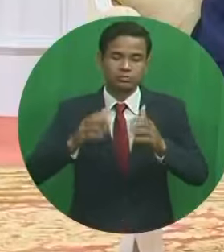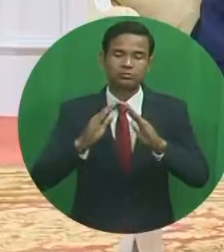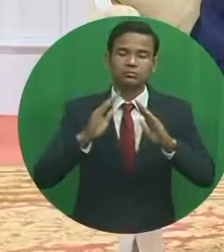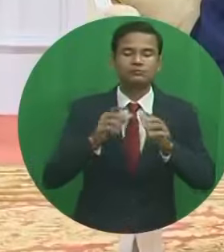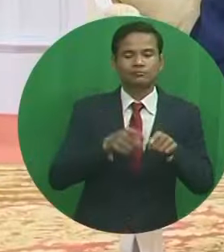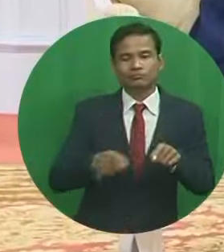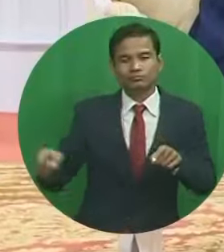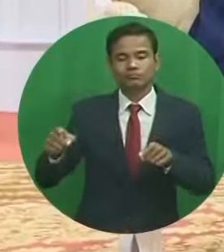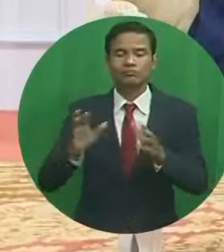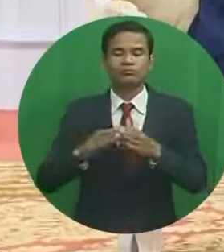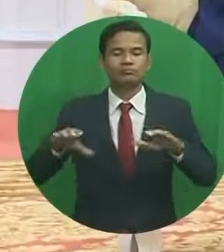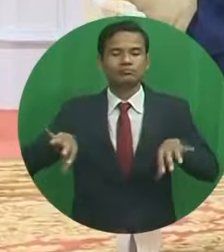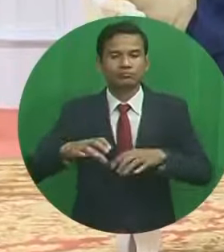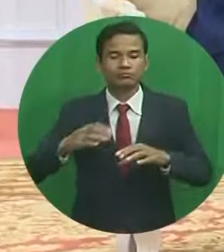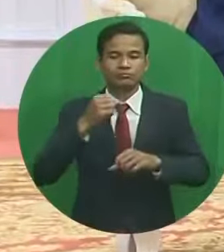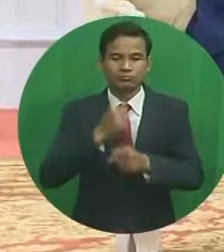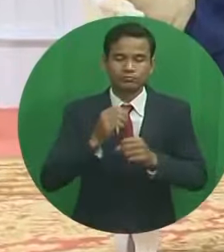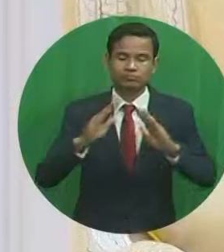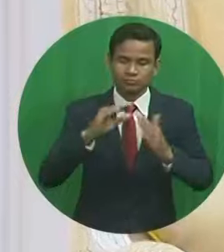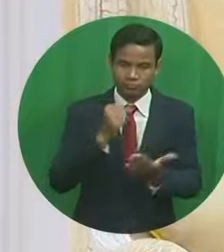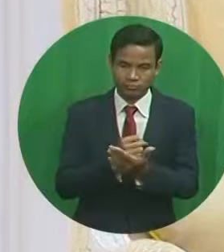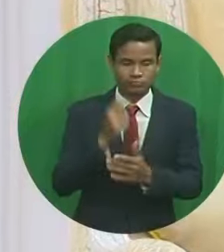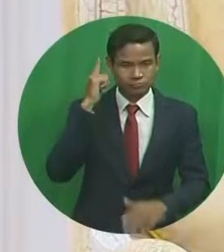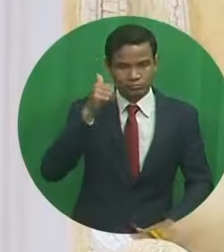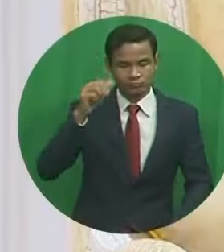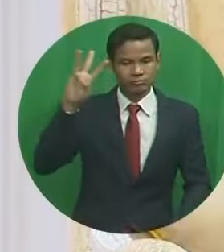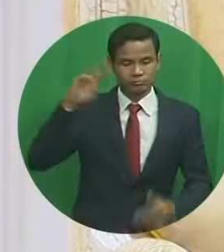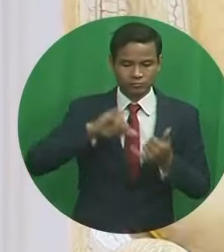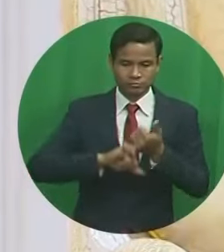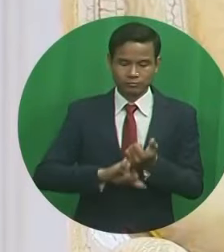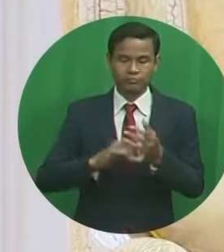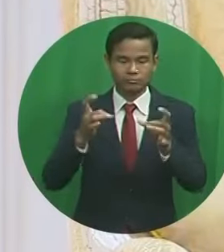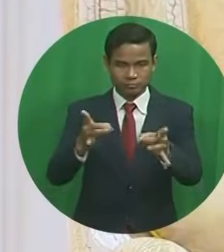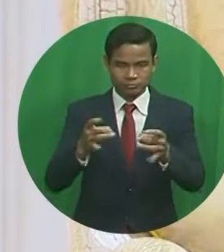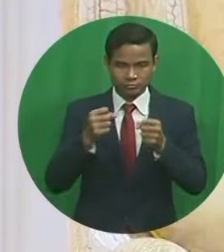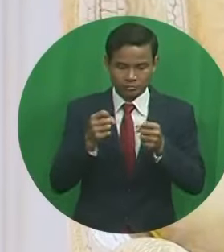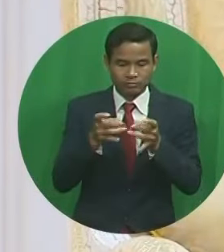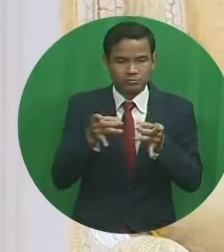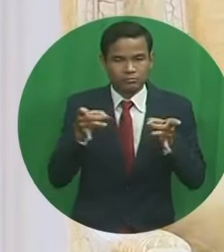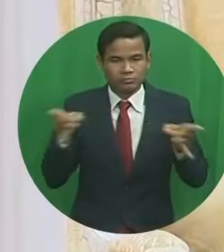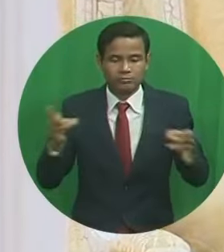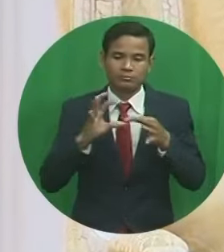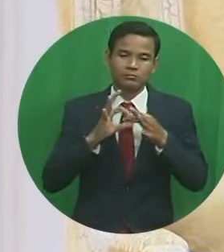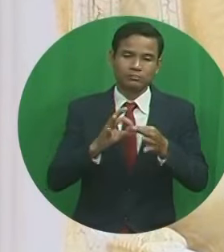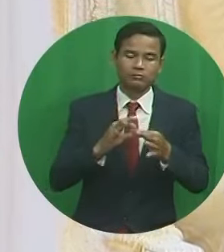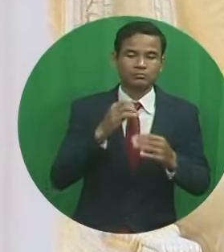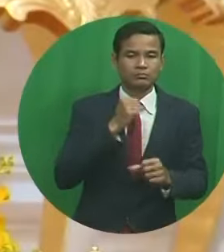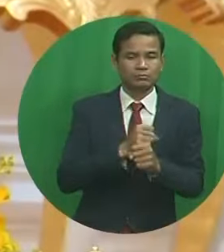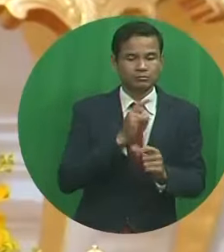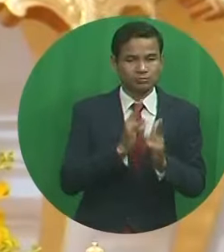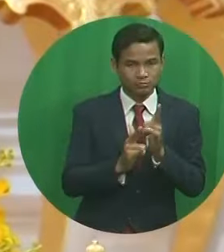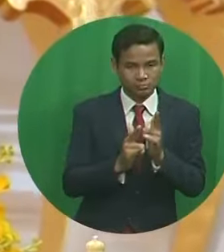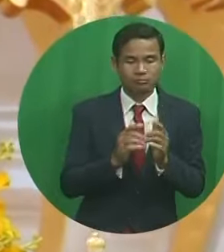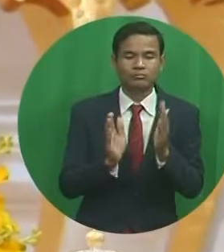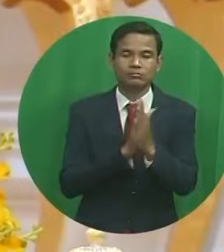កម្ពុជាលោកជំទាវឯកអគ្គរដ្ឋទូតបដិញ្ញាខិតខំពង្រឹងនិងពង្រីកទំនាក់ទំនងនិងកិច្ចសហប្រតិបត្តិការរ